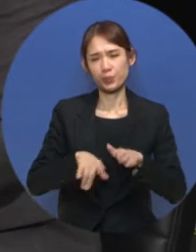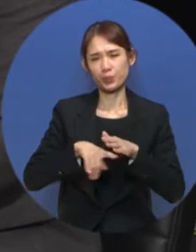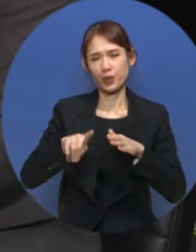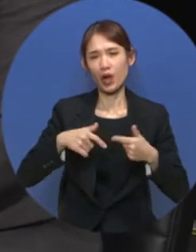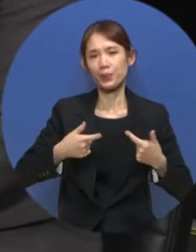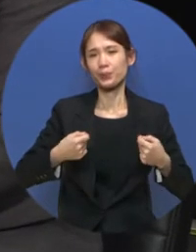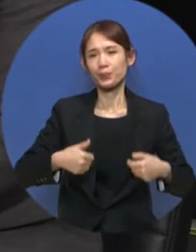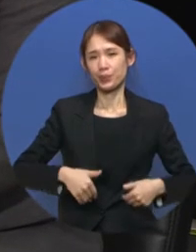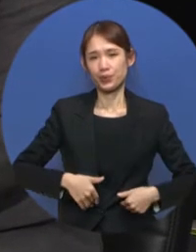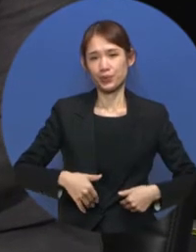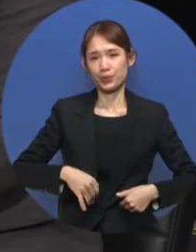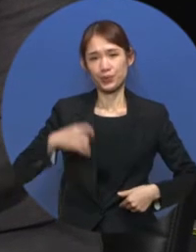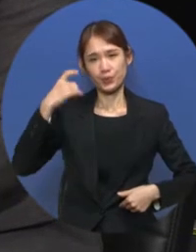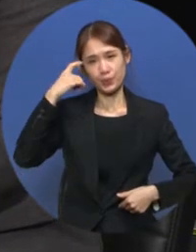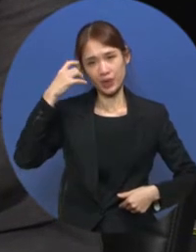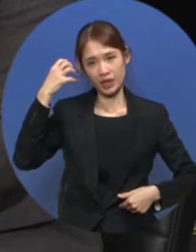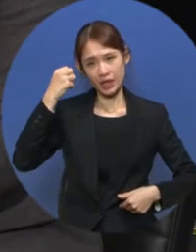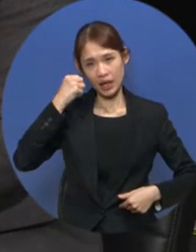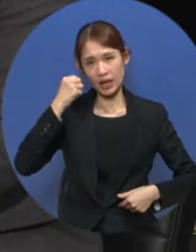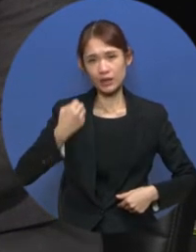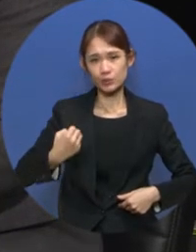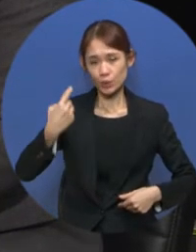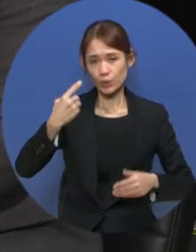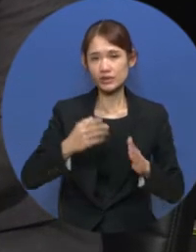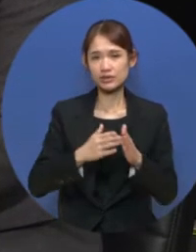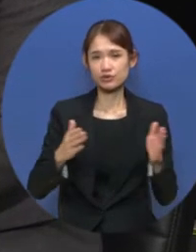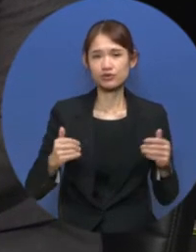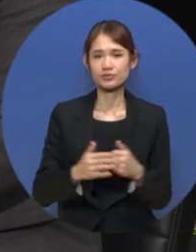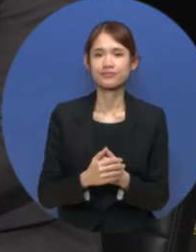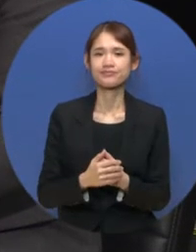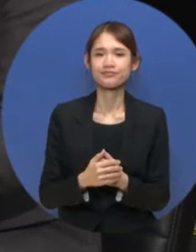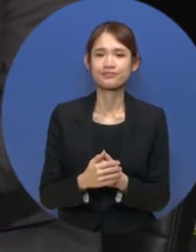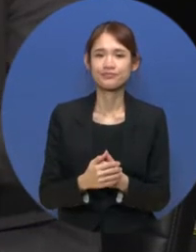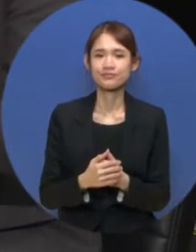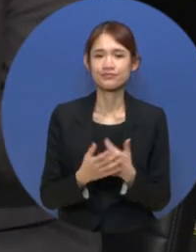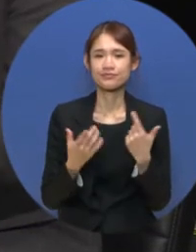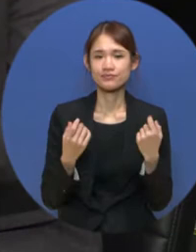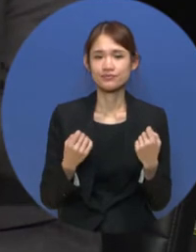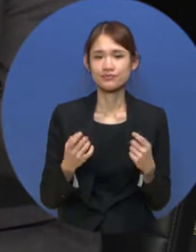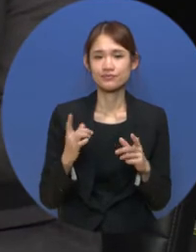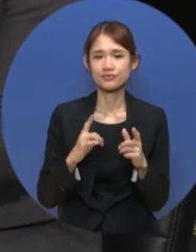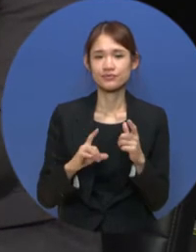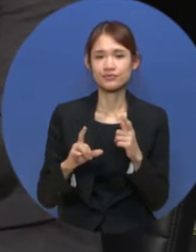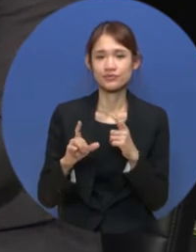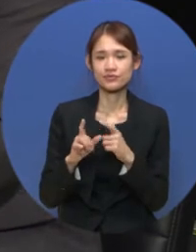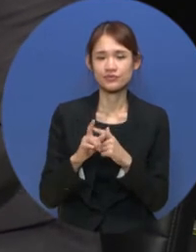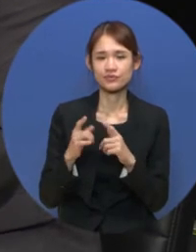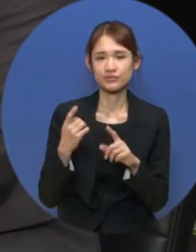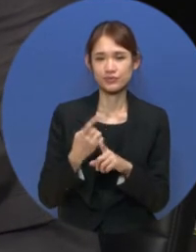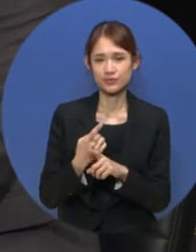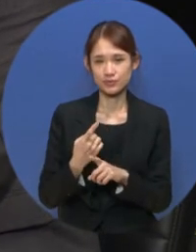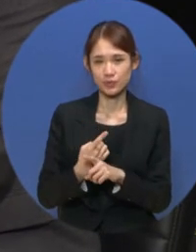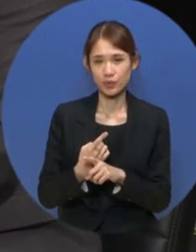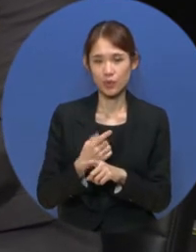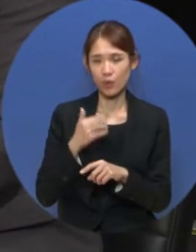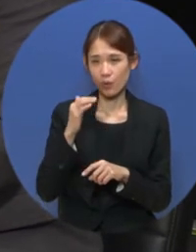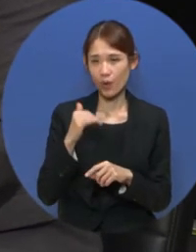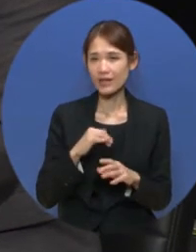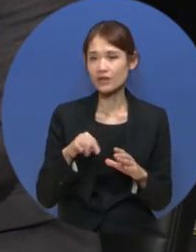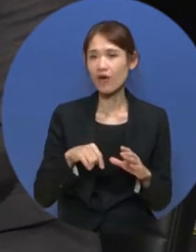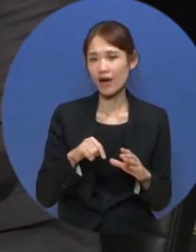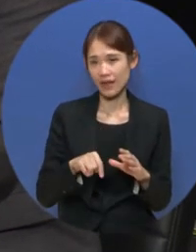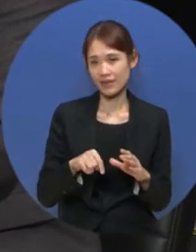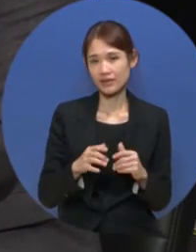않겠는가, 네. 예, 라는 문제의식에서 출발을 하게 되었고요. 예, 예 그런 것들을 조금 더 정교화 해나가는 과정